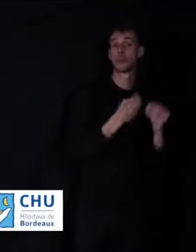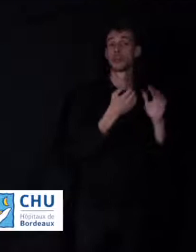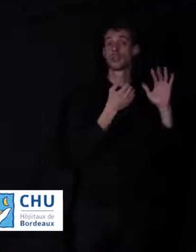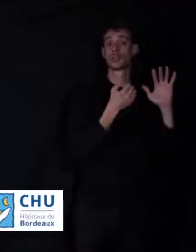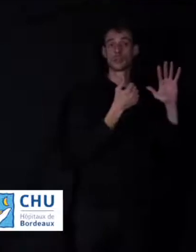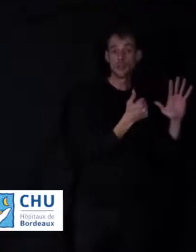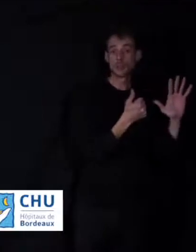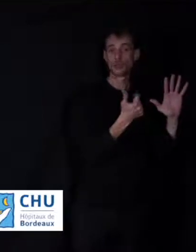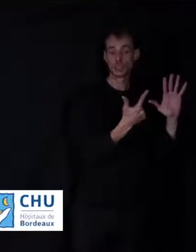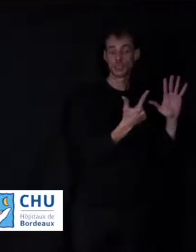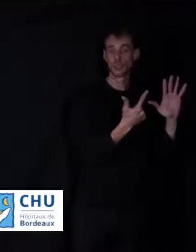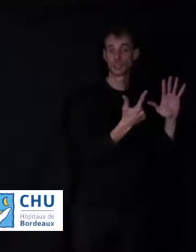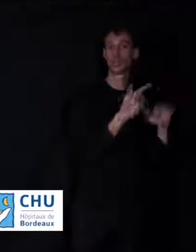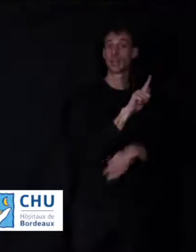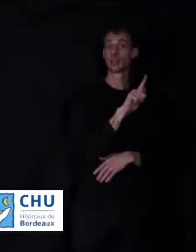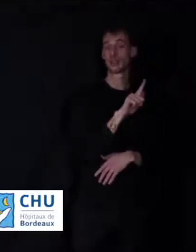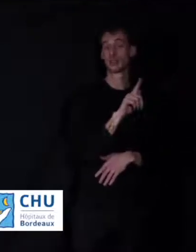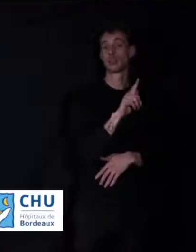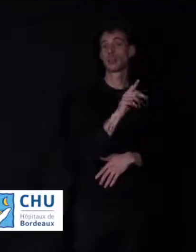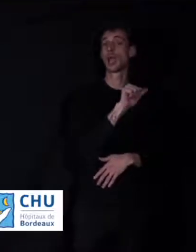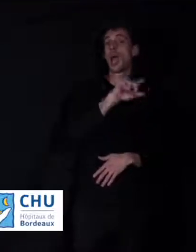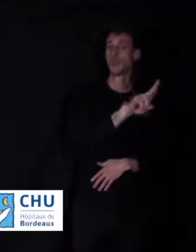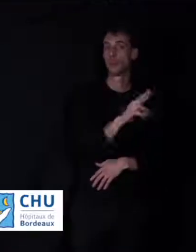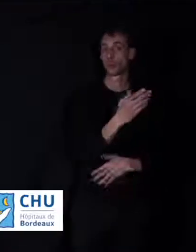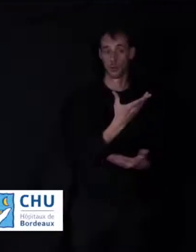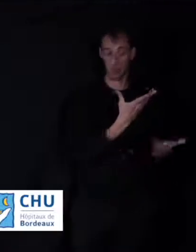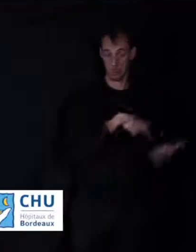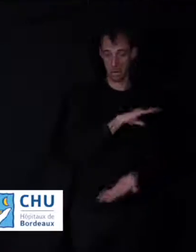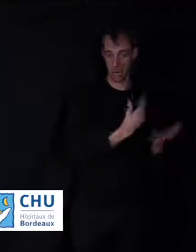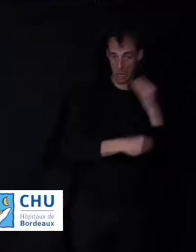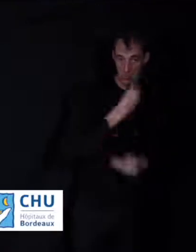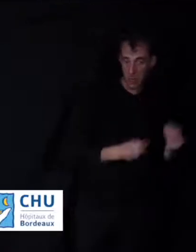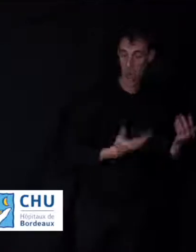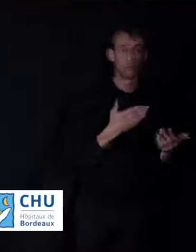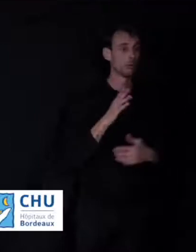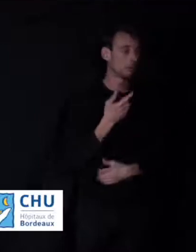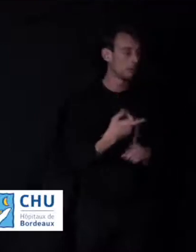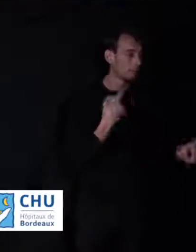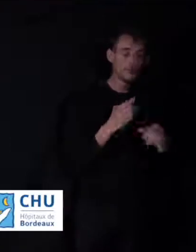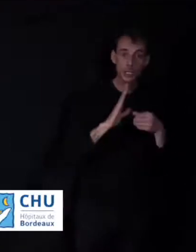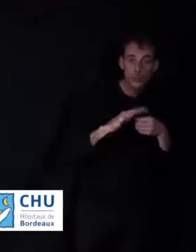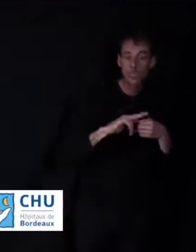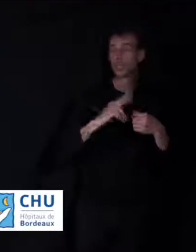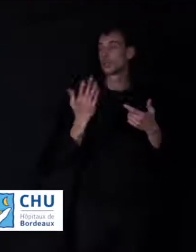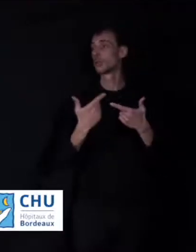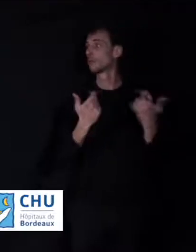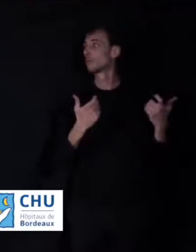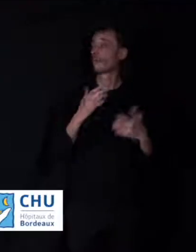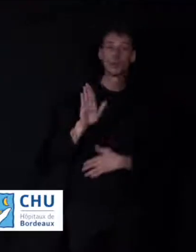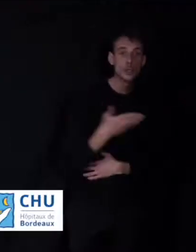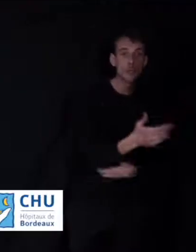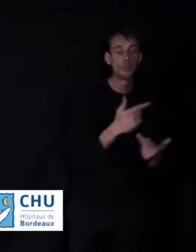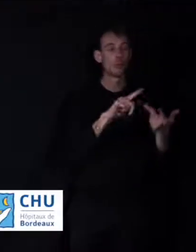alimentation. Là aussi, beaucoup décriés, les poissons, les sushis, les métaux lourds, le mercure, voilà, d'autres choses qui sont dans